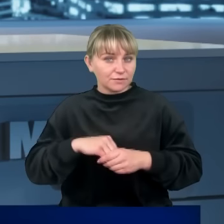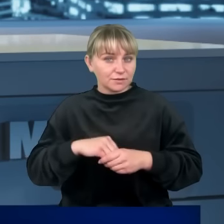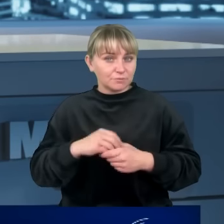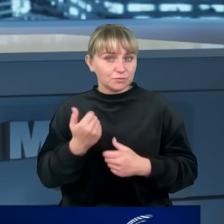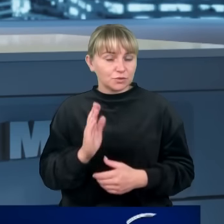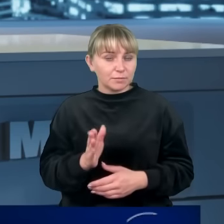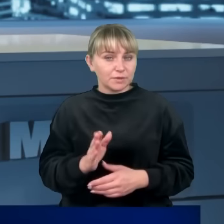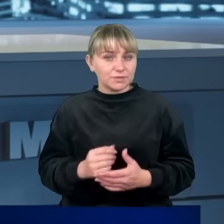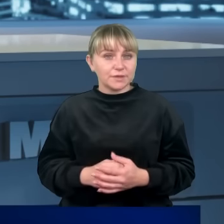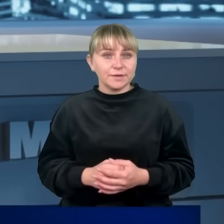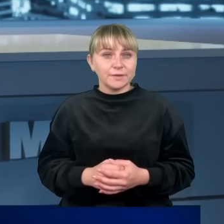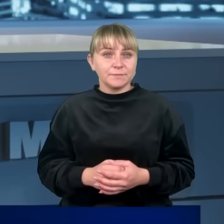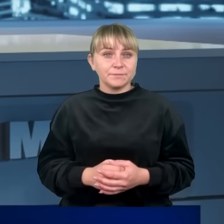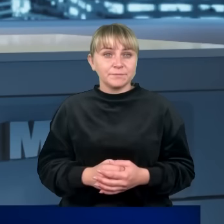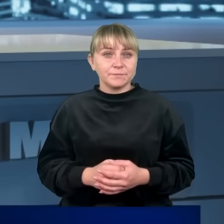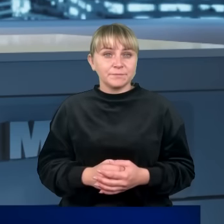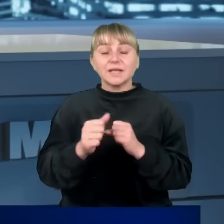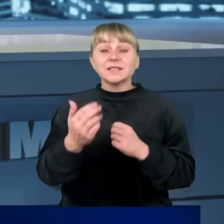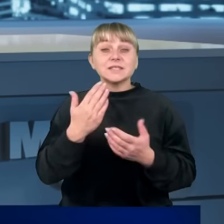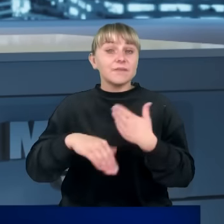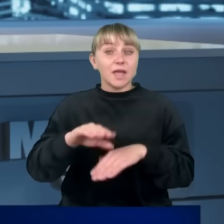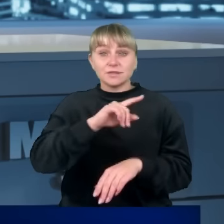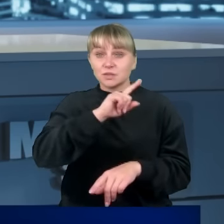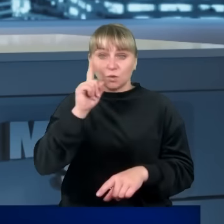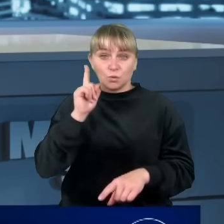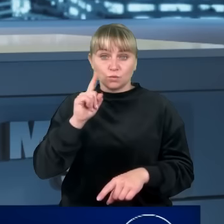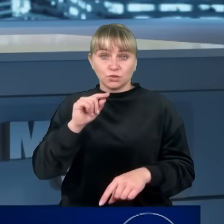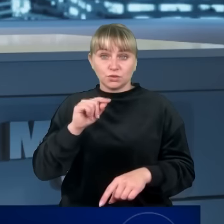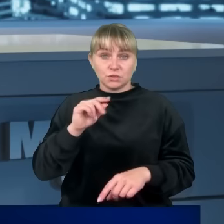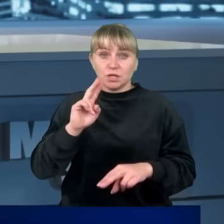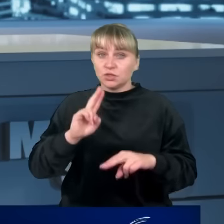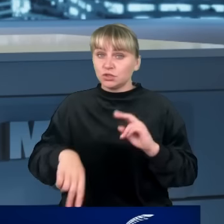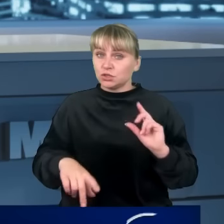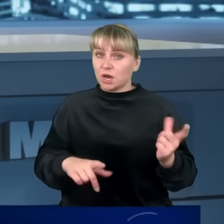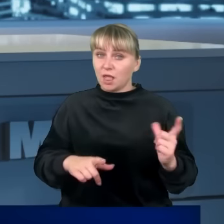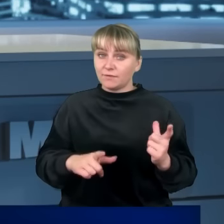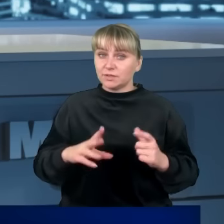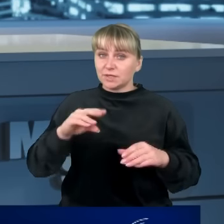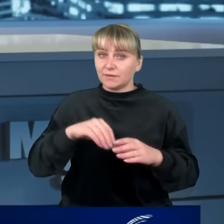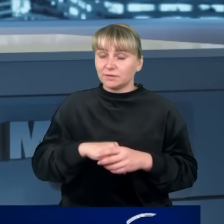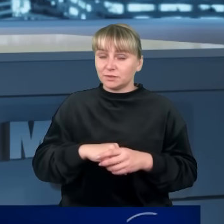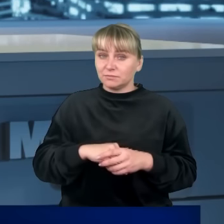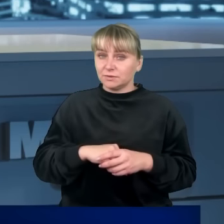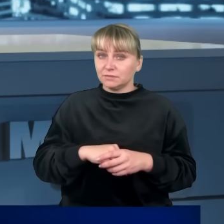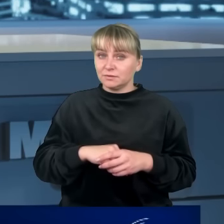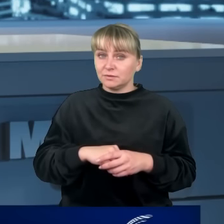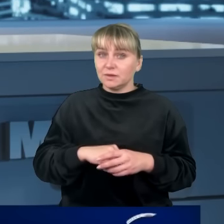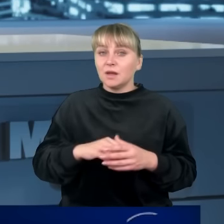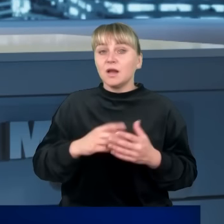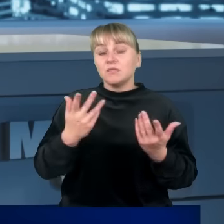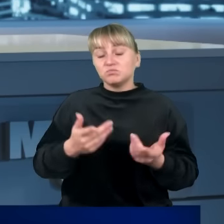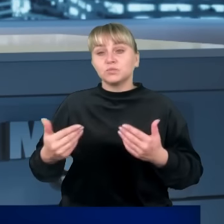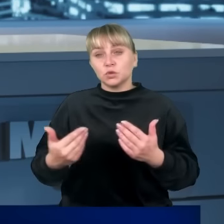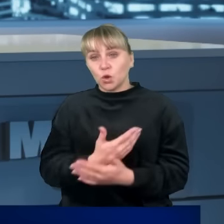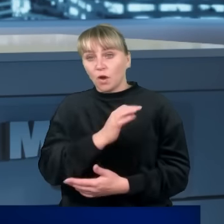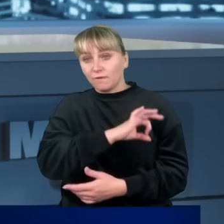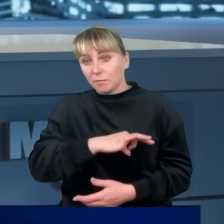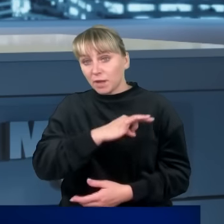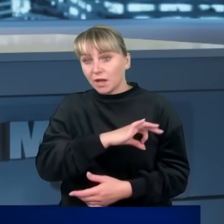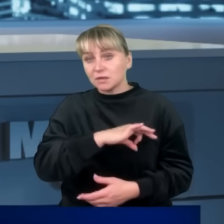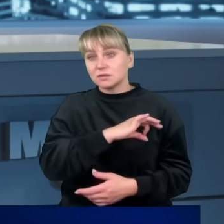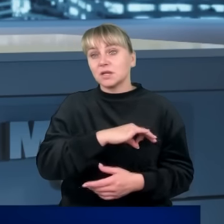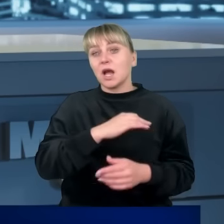się, jest więcej wyborców niż na lewo. I mam też wrażenie, że Konfederacja jako nowa partia, jako ktoś świeży, mają